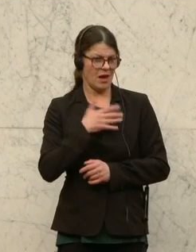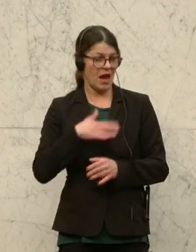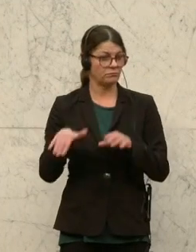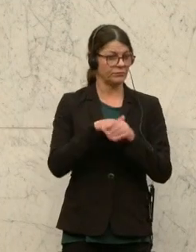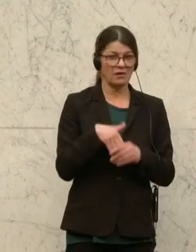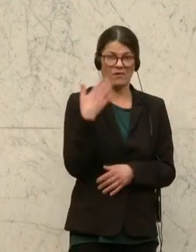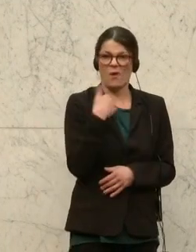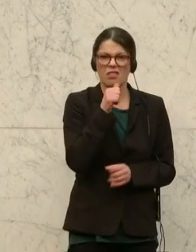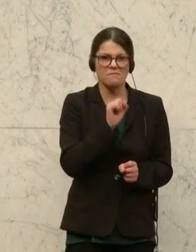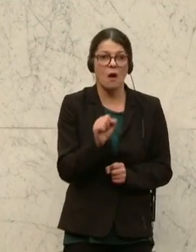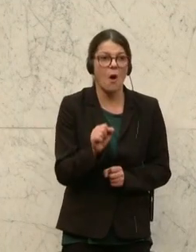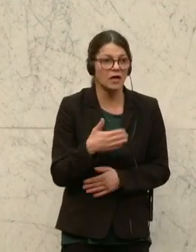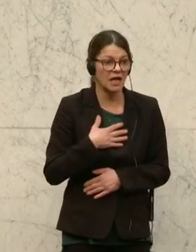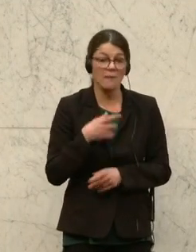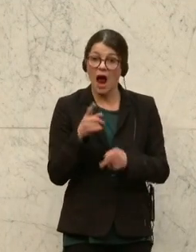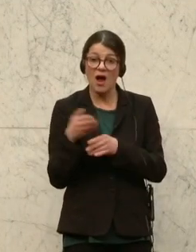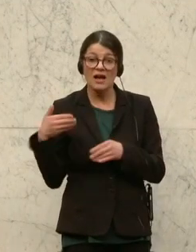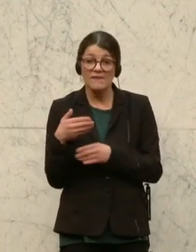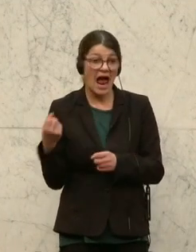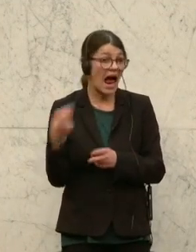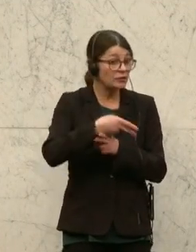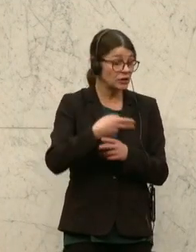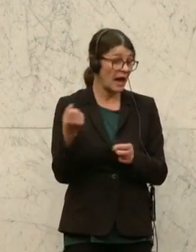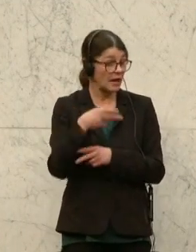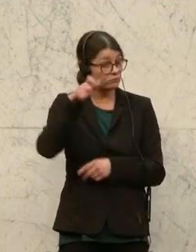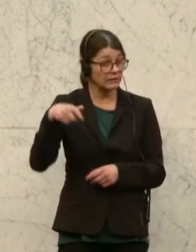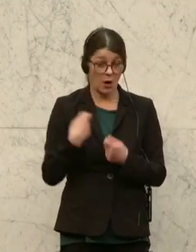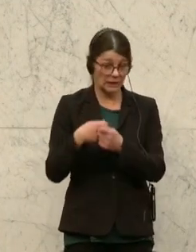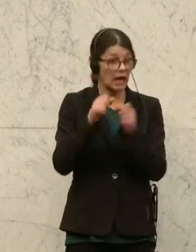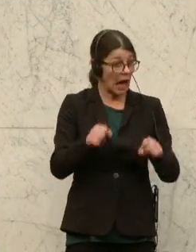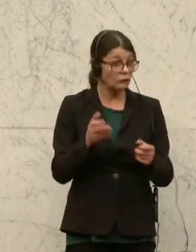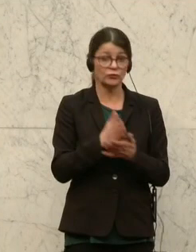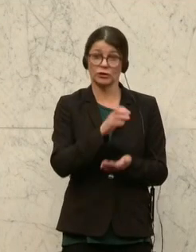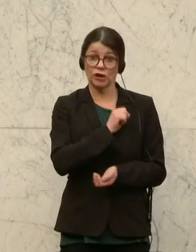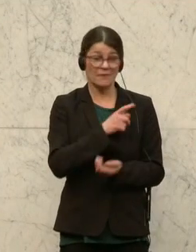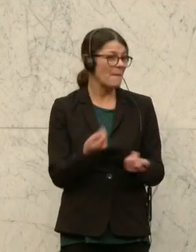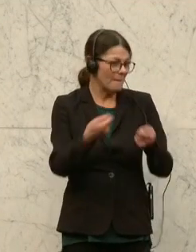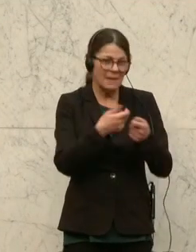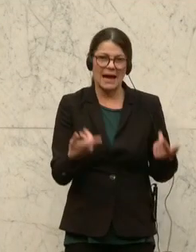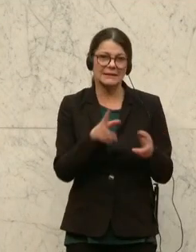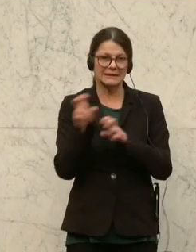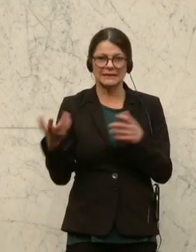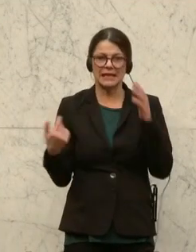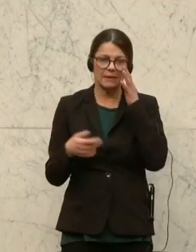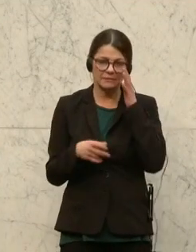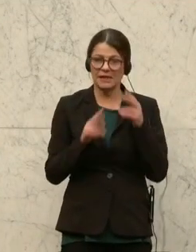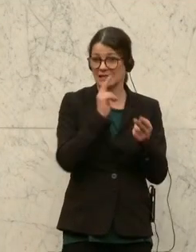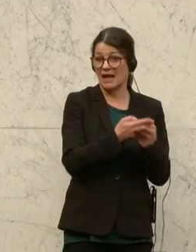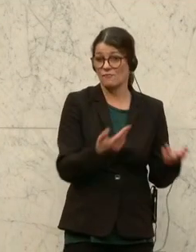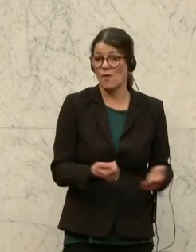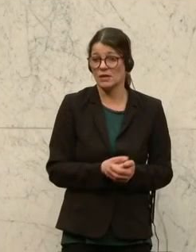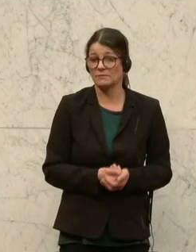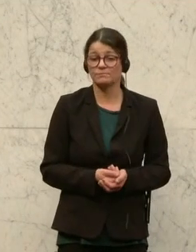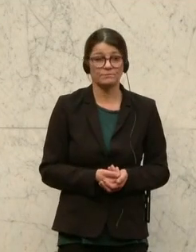fast gar nicht möglich war, hier Quereinstieg zu organisieren. Auch das hatten wir, aber das passt genau natürlich als Antwort eben auch